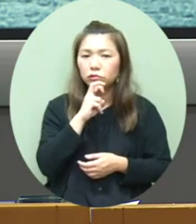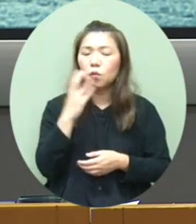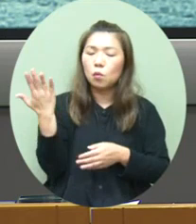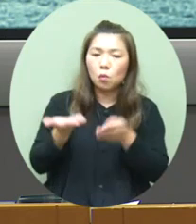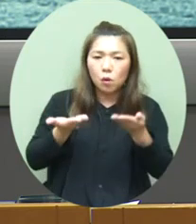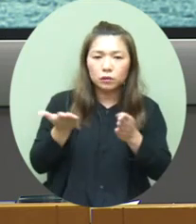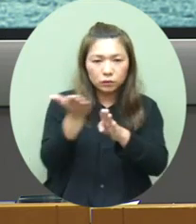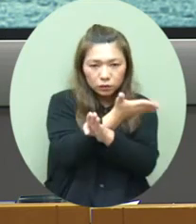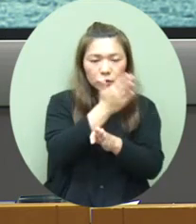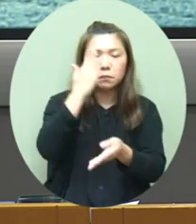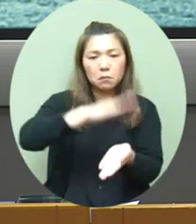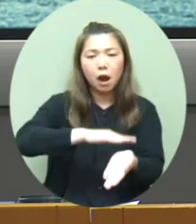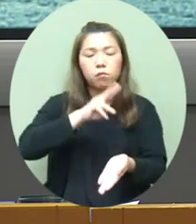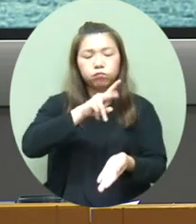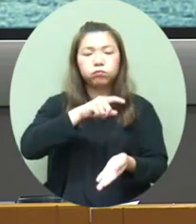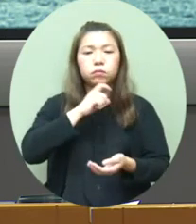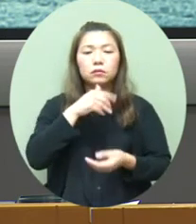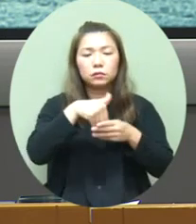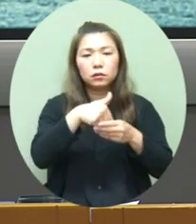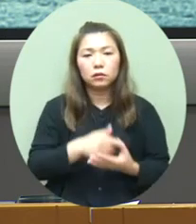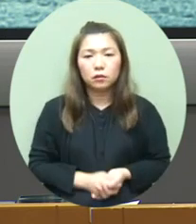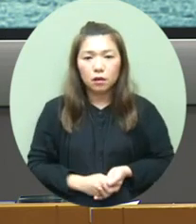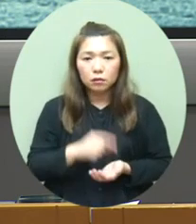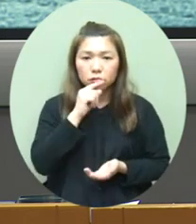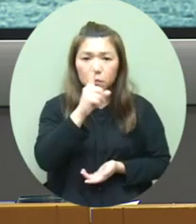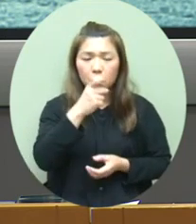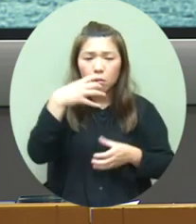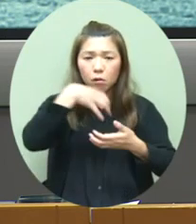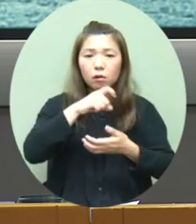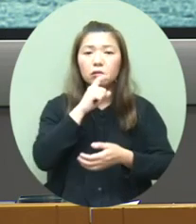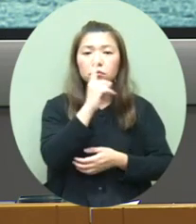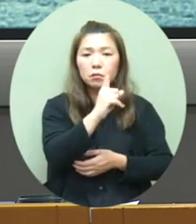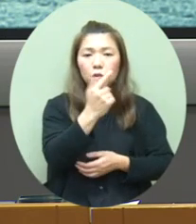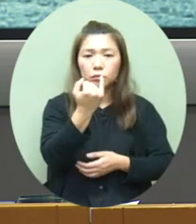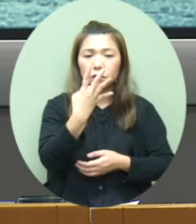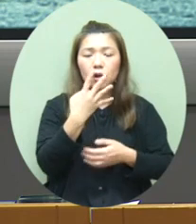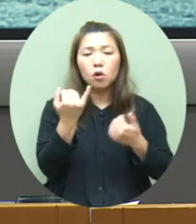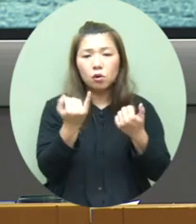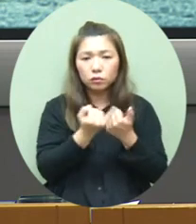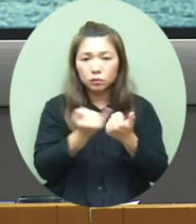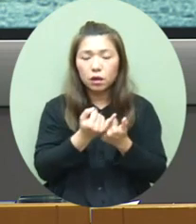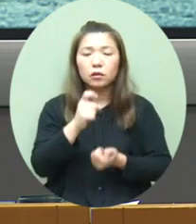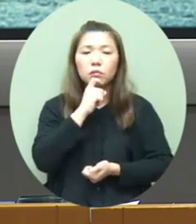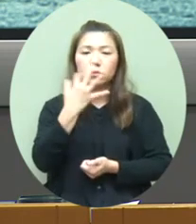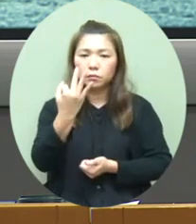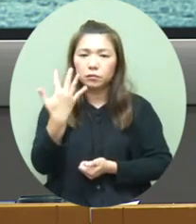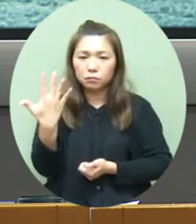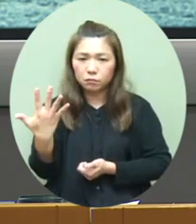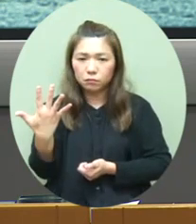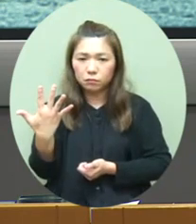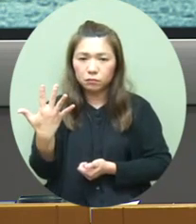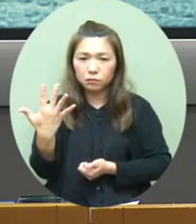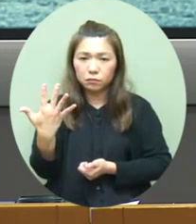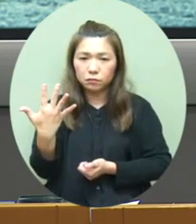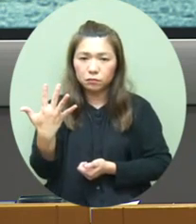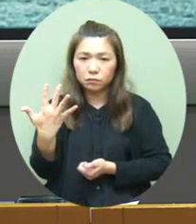早前检测阳性。咁199宗个案呢就包括咗164个学生啦，同埋35位